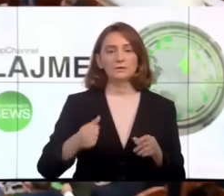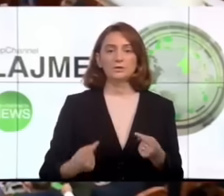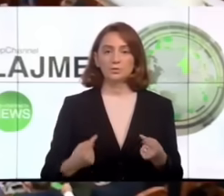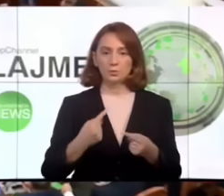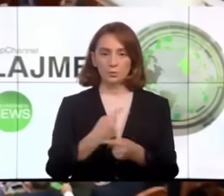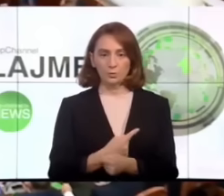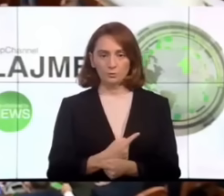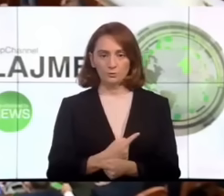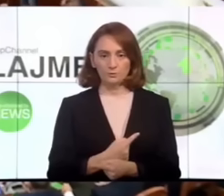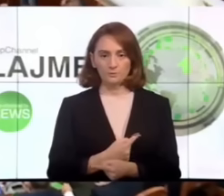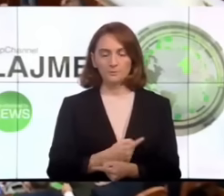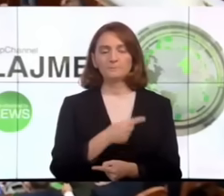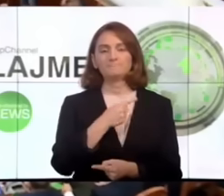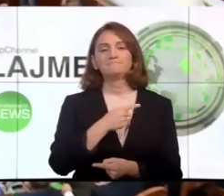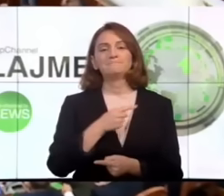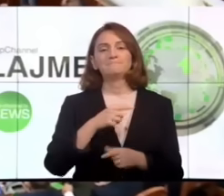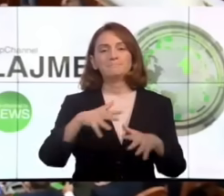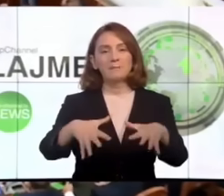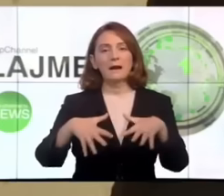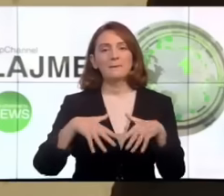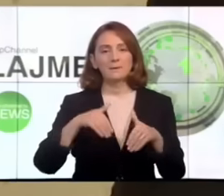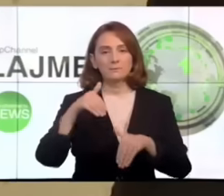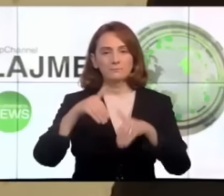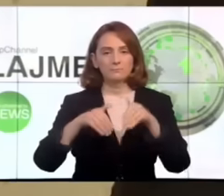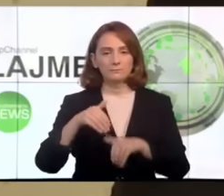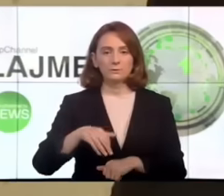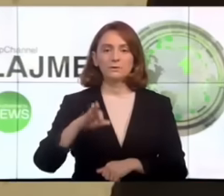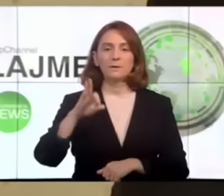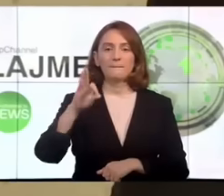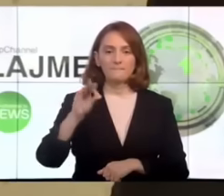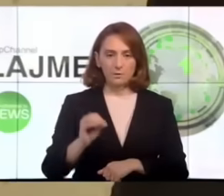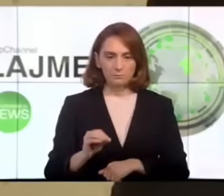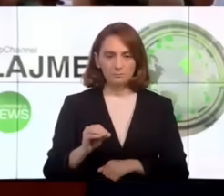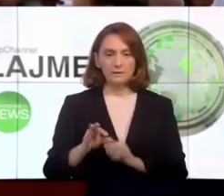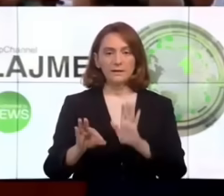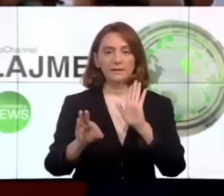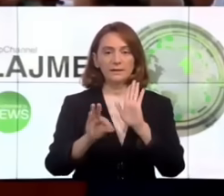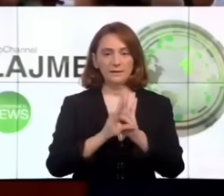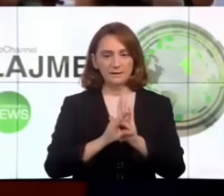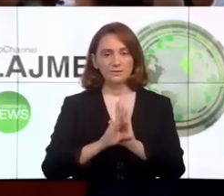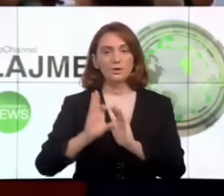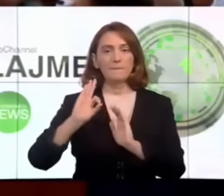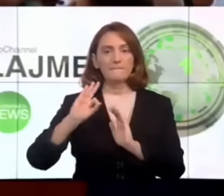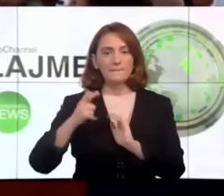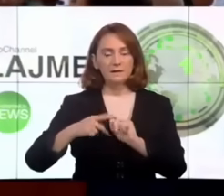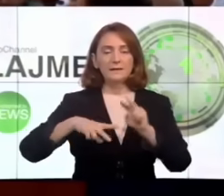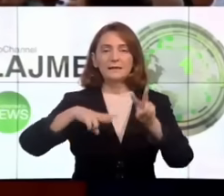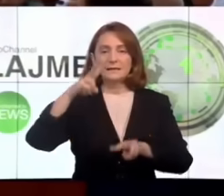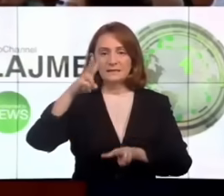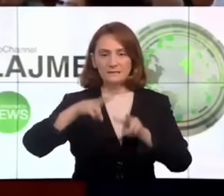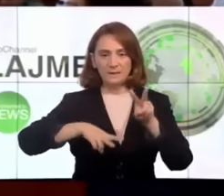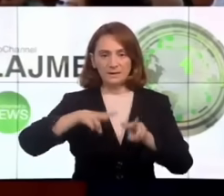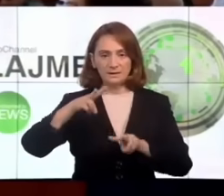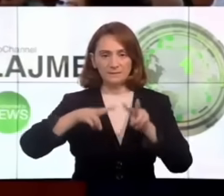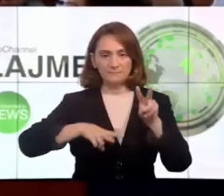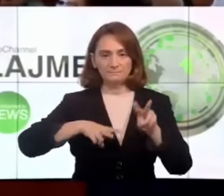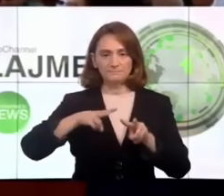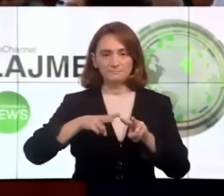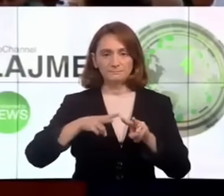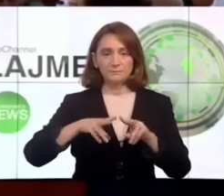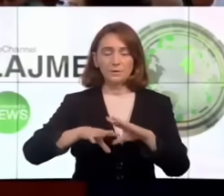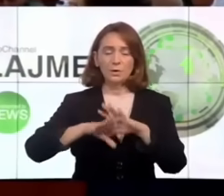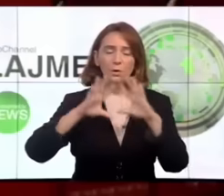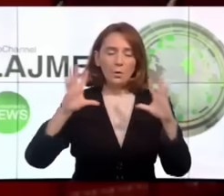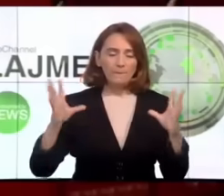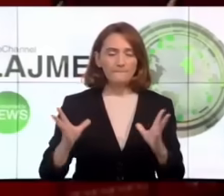parlamenti dha dritje shile ligjit për inspektimin në Shqipëri. Ndryshimet në këtë ligj u hartuan me përfshirjen e të gjitha dhomave